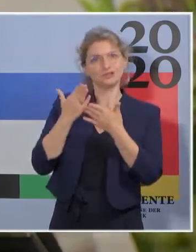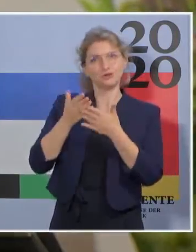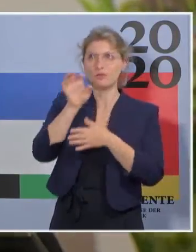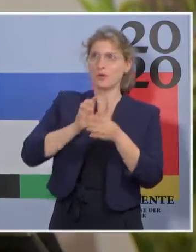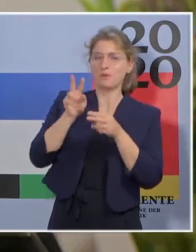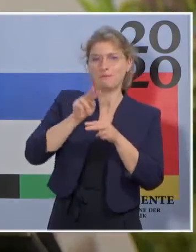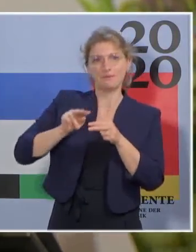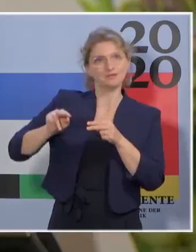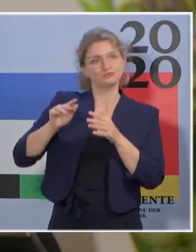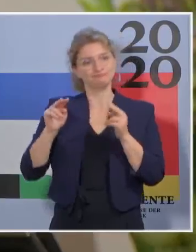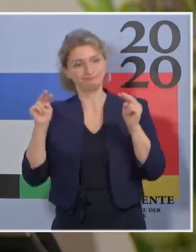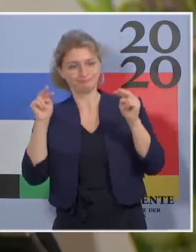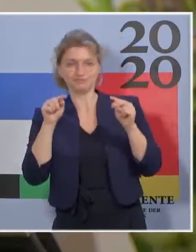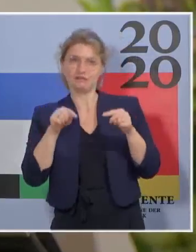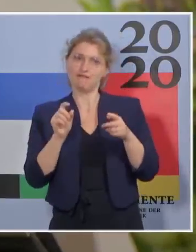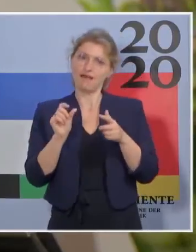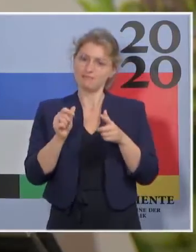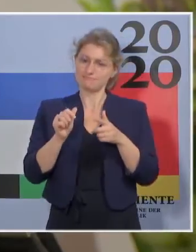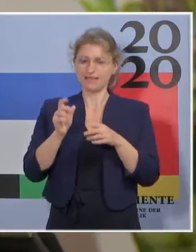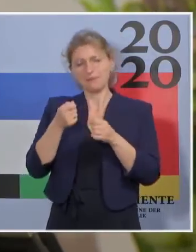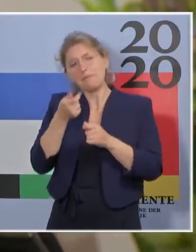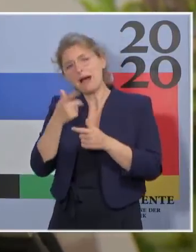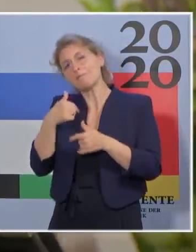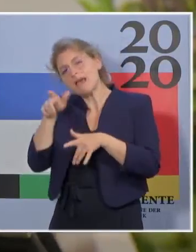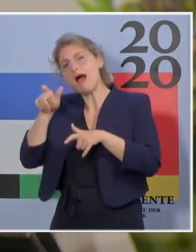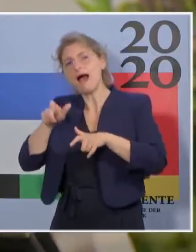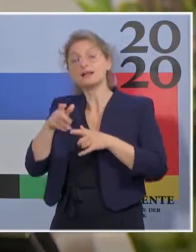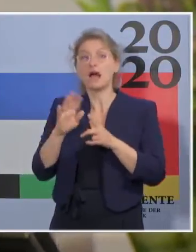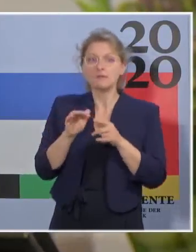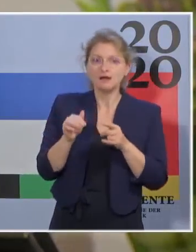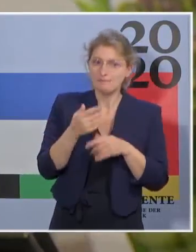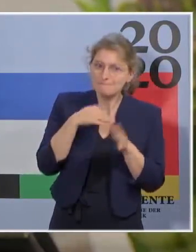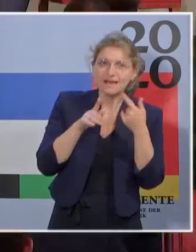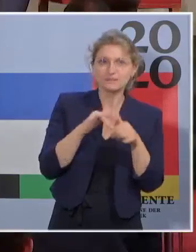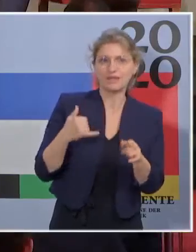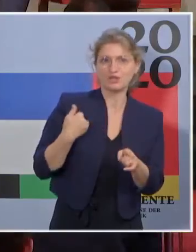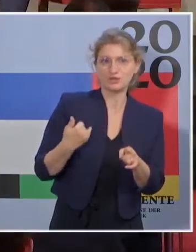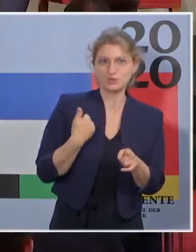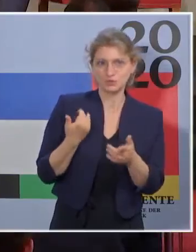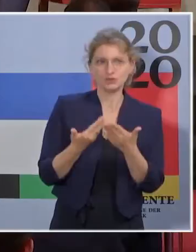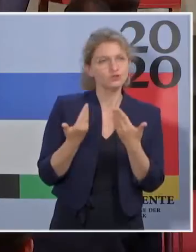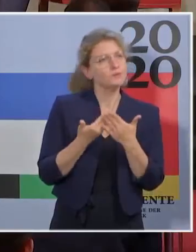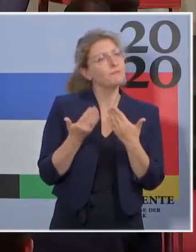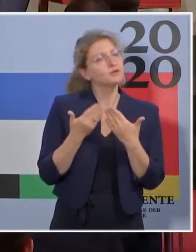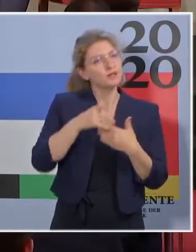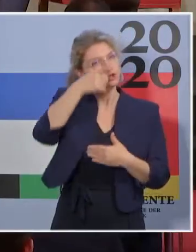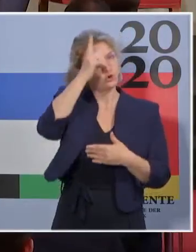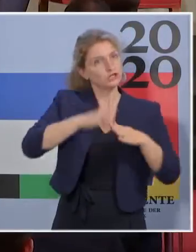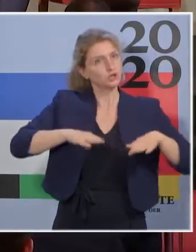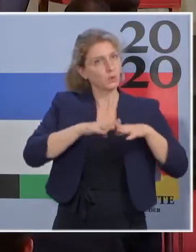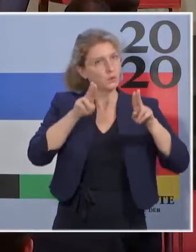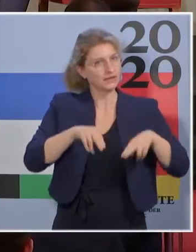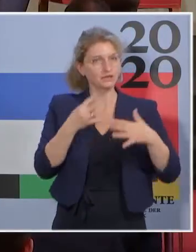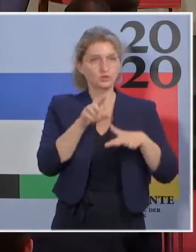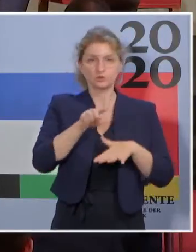auch jüngere, modernere, wie man dann sagt, wenn man etwa an das deutsche Grundrecht, das glaube ich aus 1949 denkt. Was